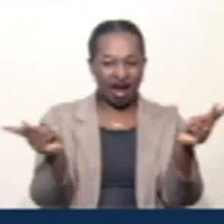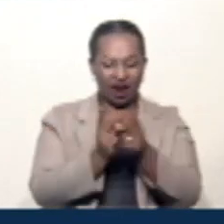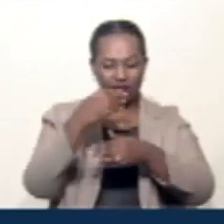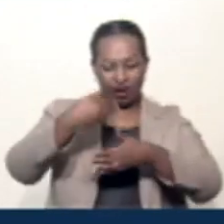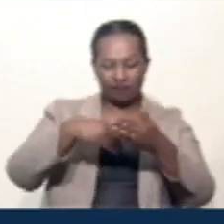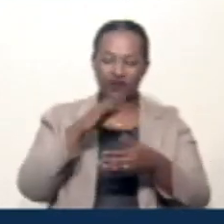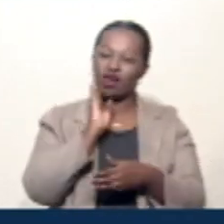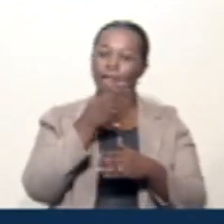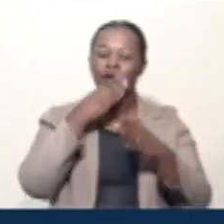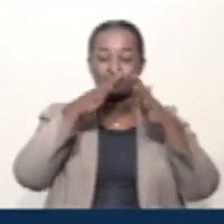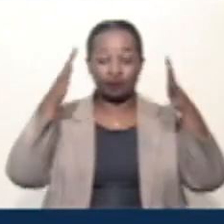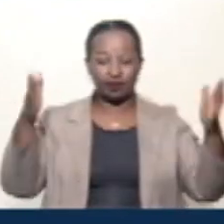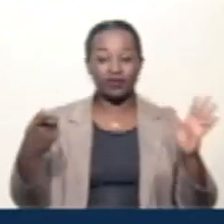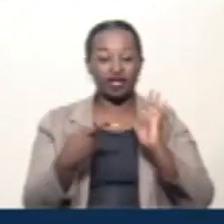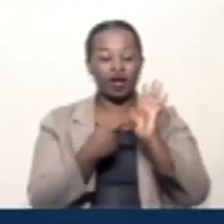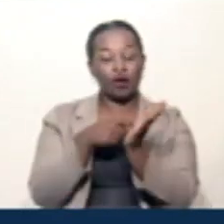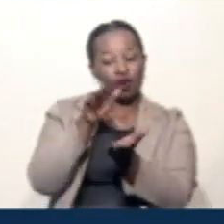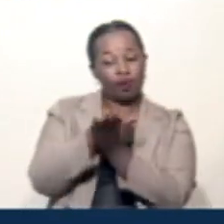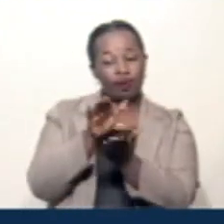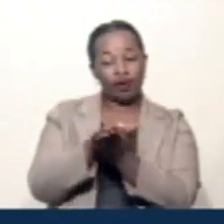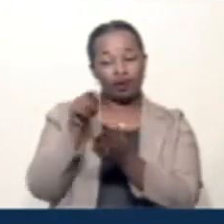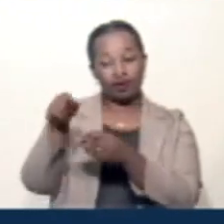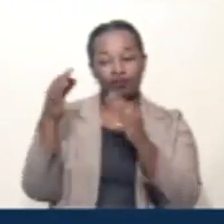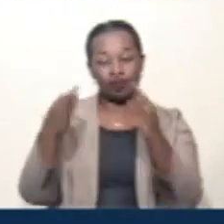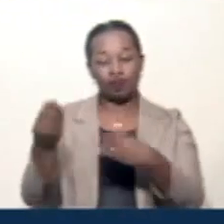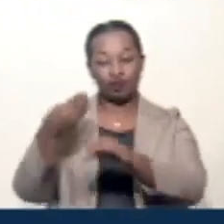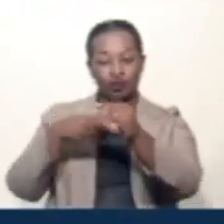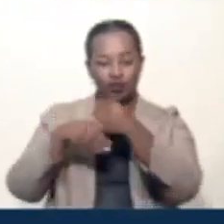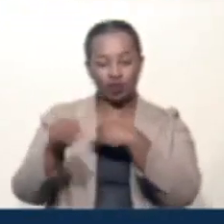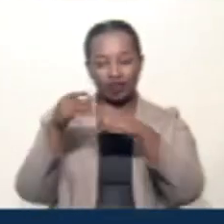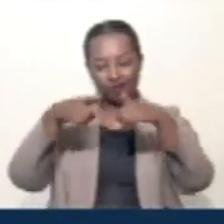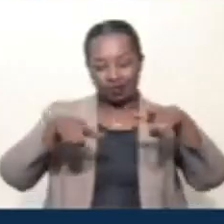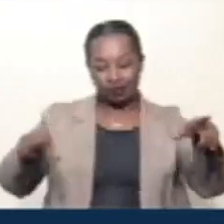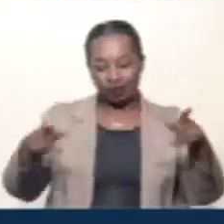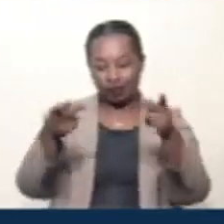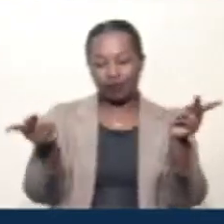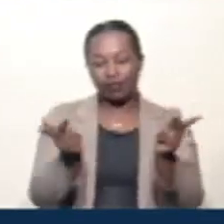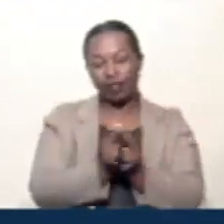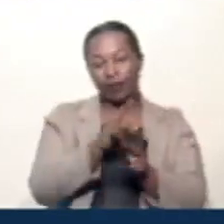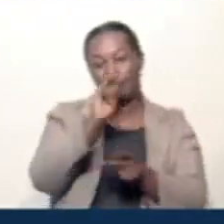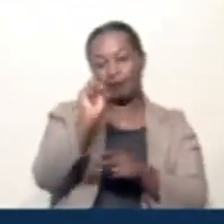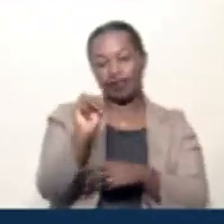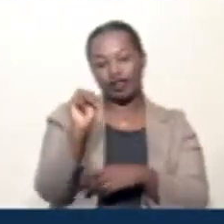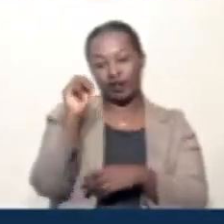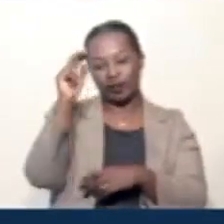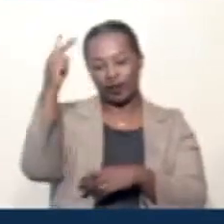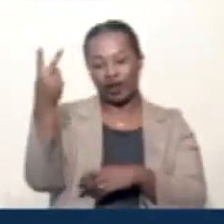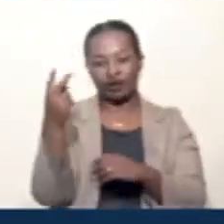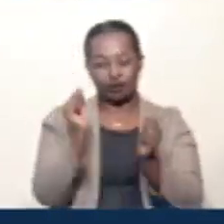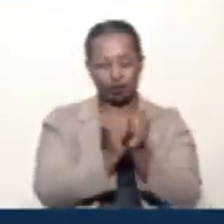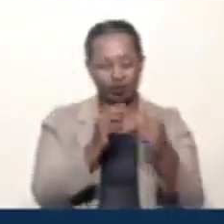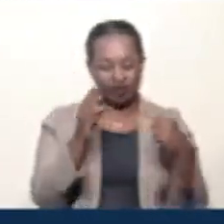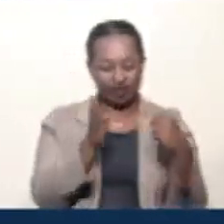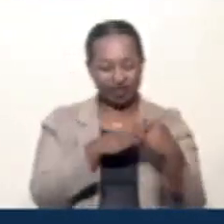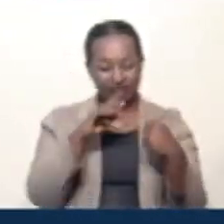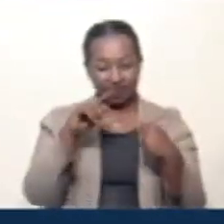Yagaragarijwe ko ububiko bw'ibicuruzwa bw'iki cyambu bwubatse kuri metero kare 19,600 bufite ubushobozi bwo